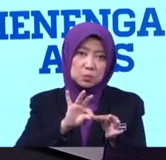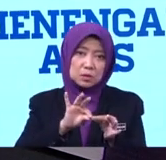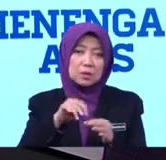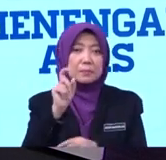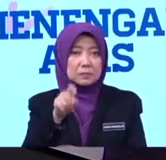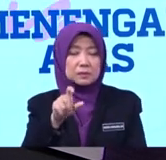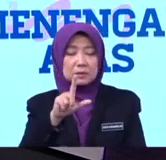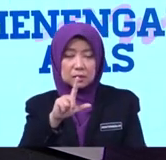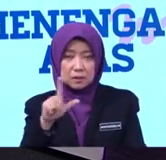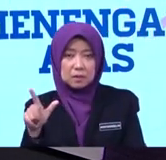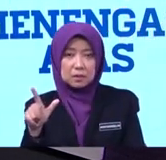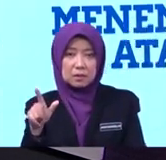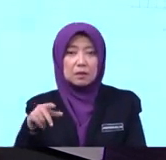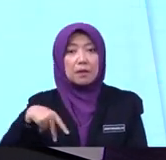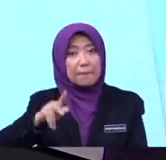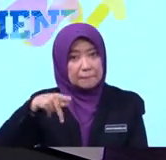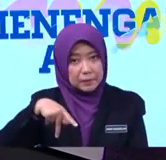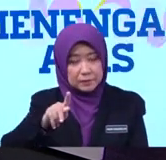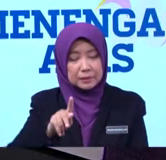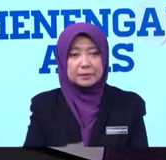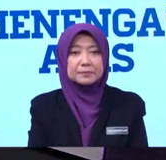yang perlu digunakan adalah